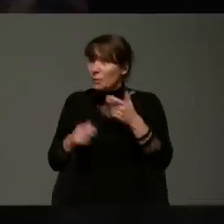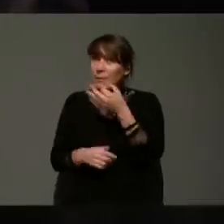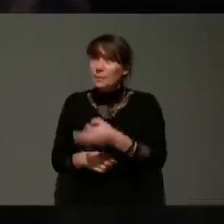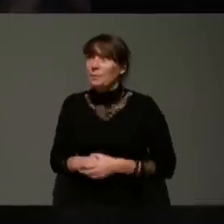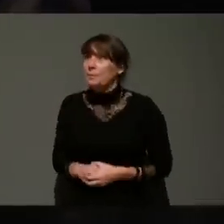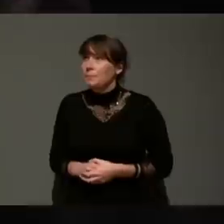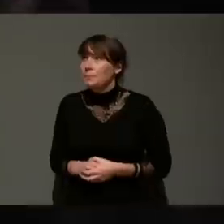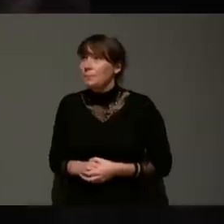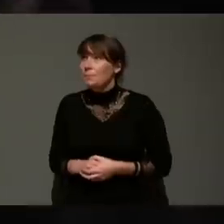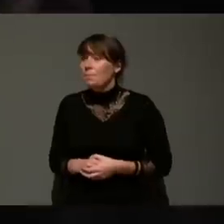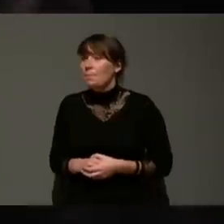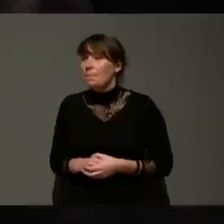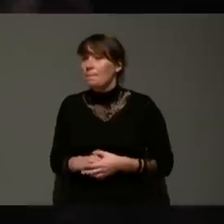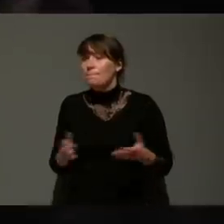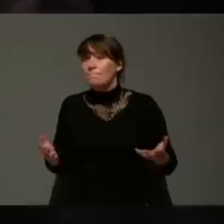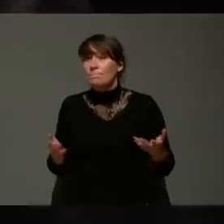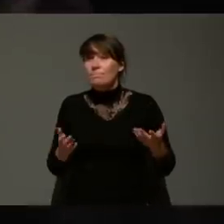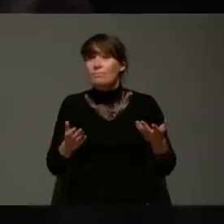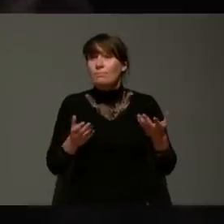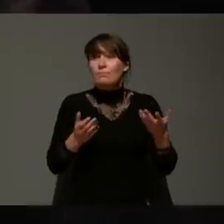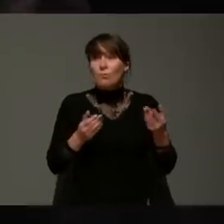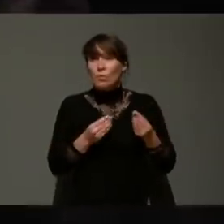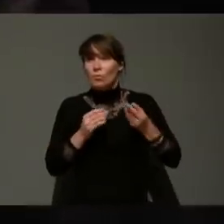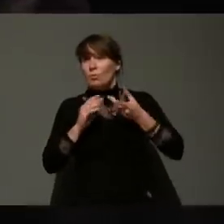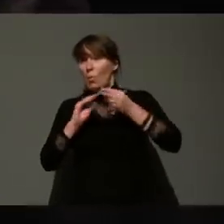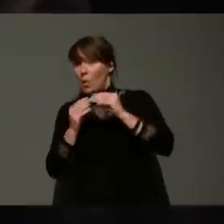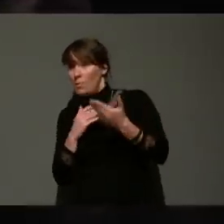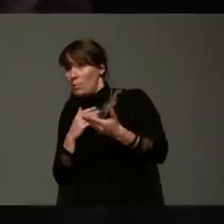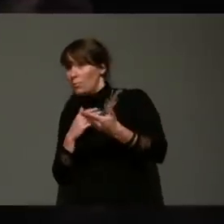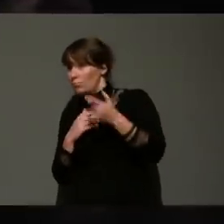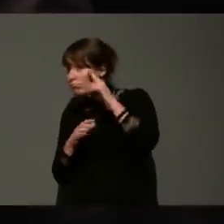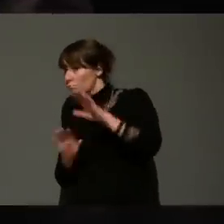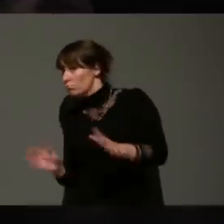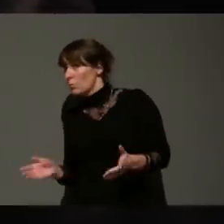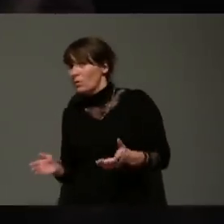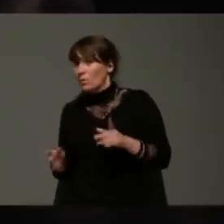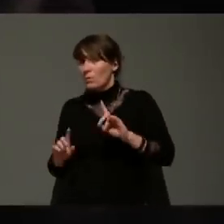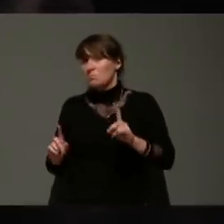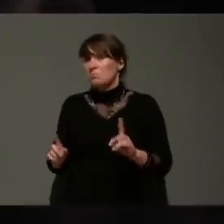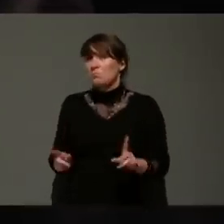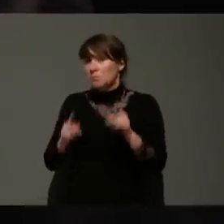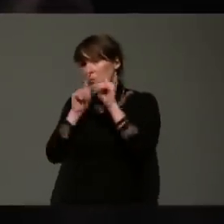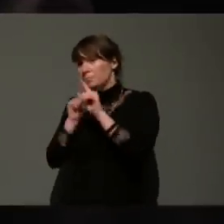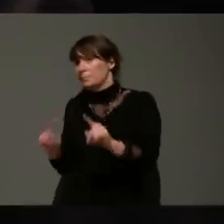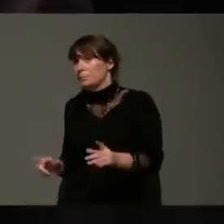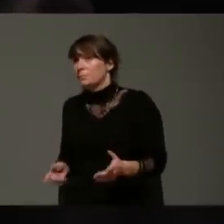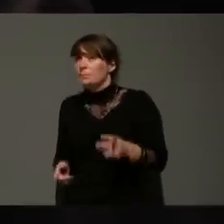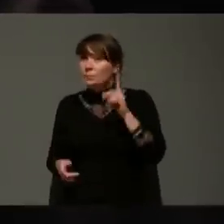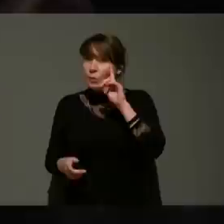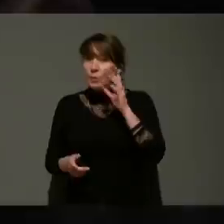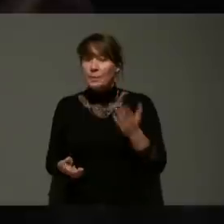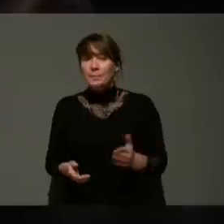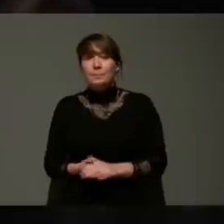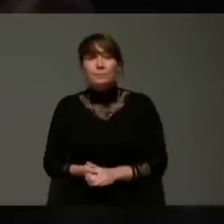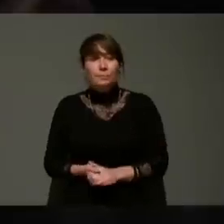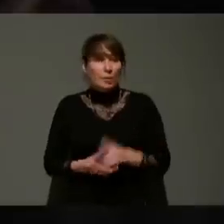c'est, ça ne pose pas de problème, enfin, c'est ce que vous sous-entendez un peu, je suis moins d'accord avec vous. Parce que quand on